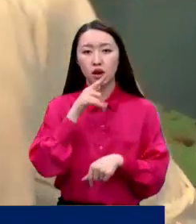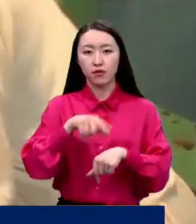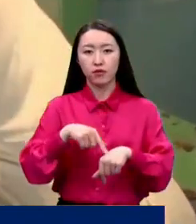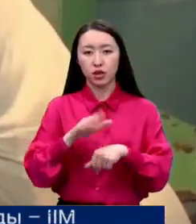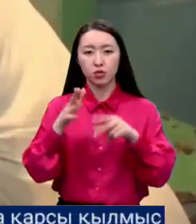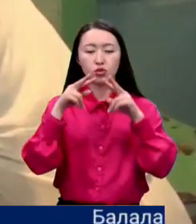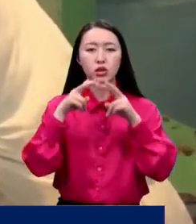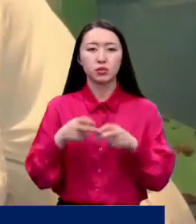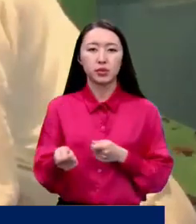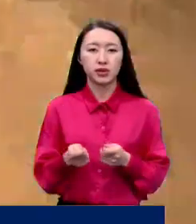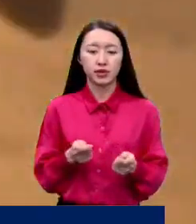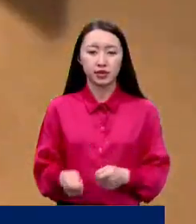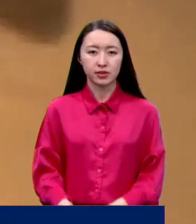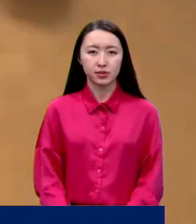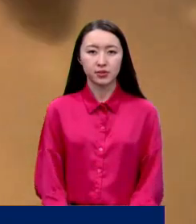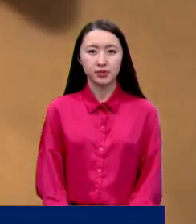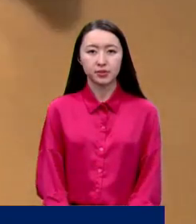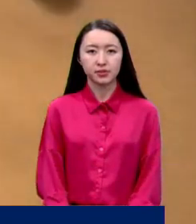рассмотреть в правительстве.